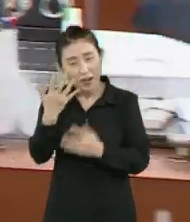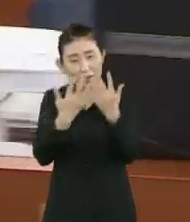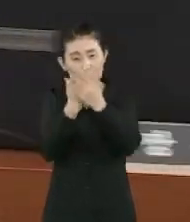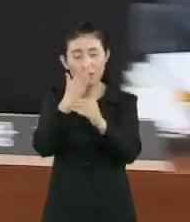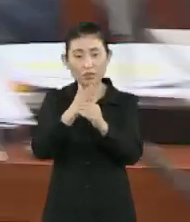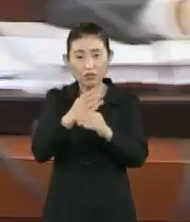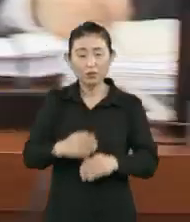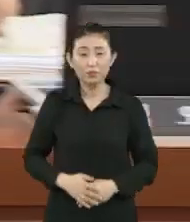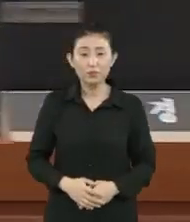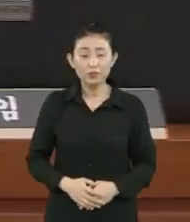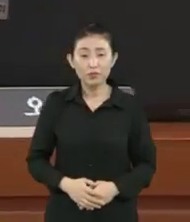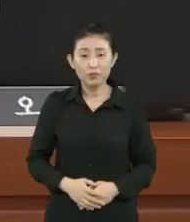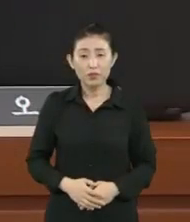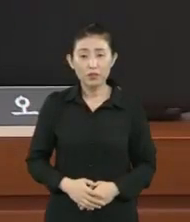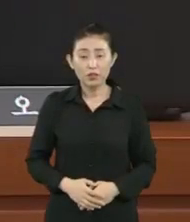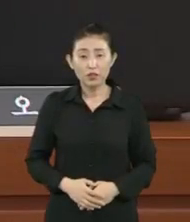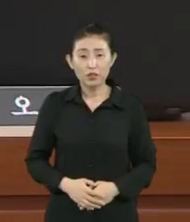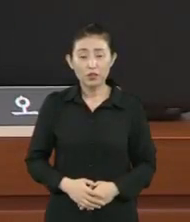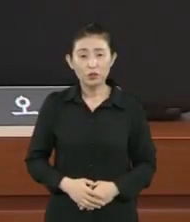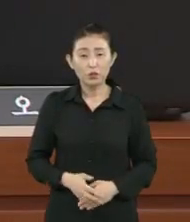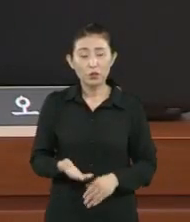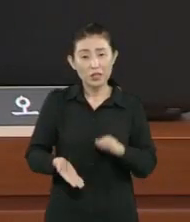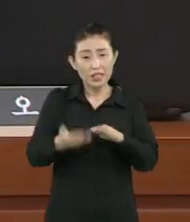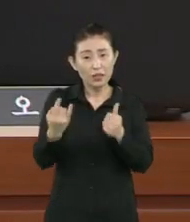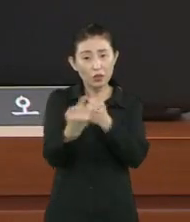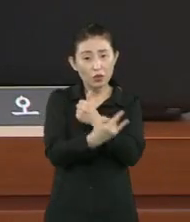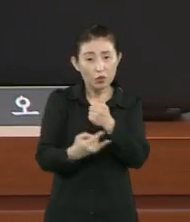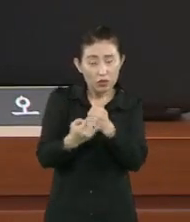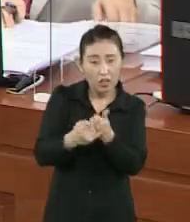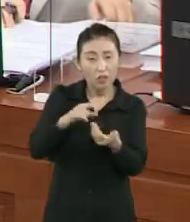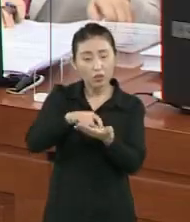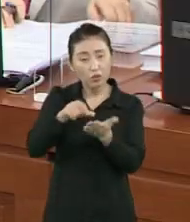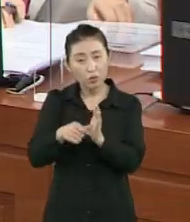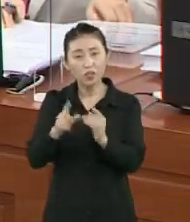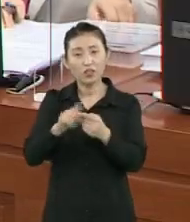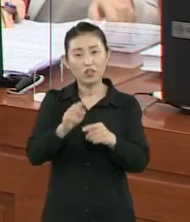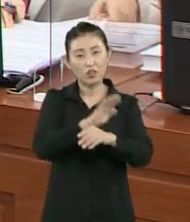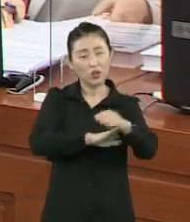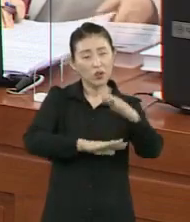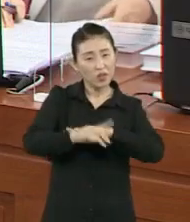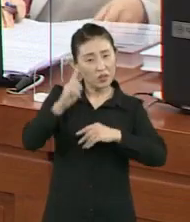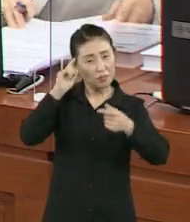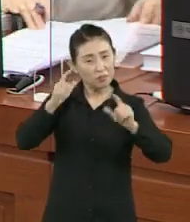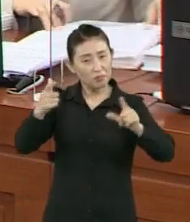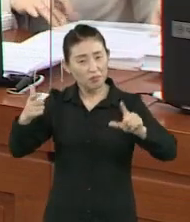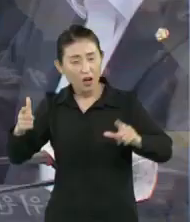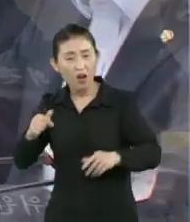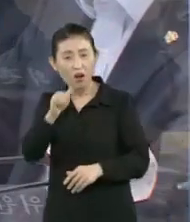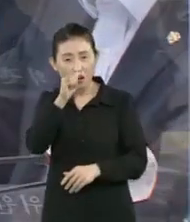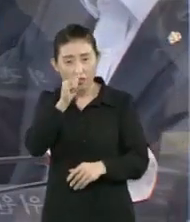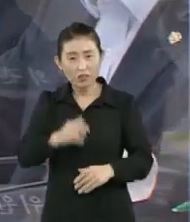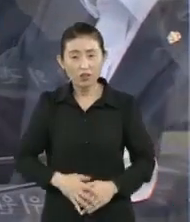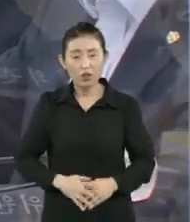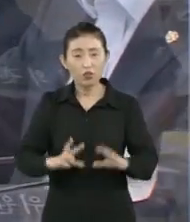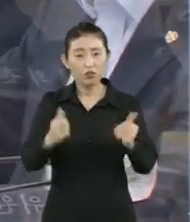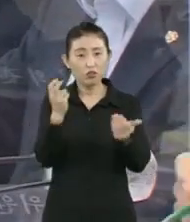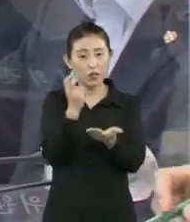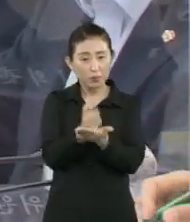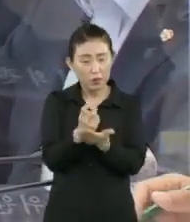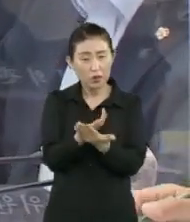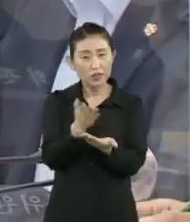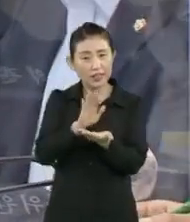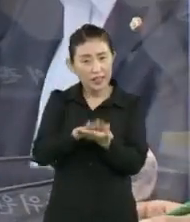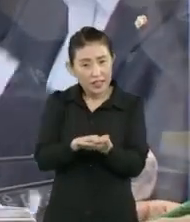또 국회 최종 사장 해둔 국회 상임위의 규모를 어떻게 할지를 놓고 여야 간 이견이 생길 수도 있어 국회 법회